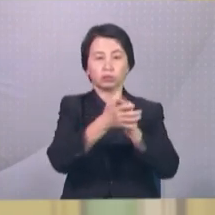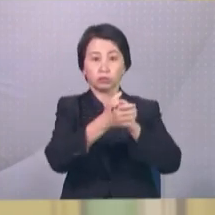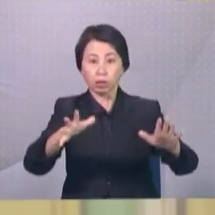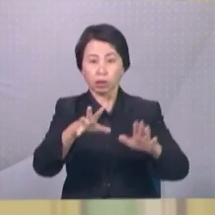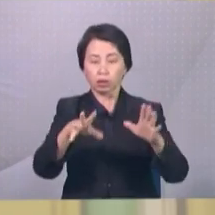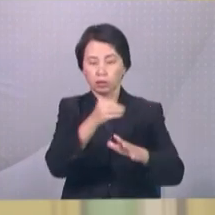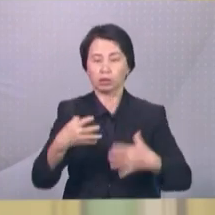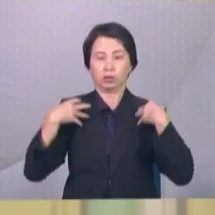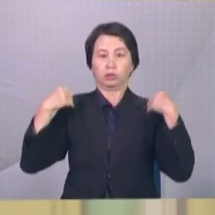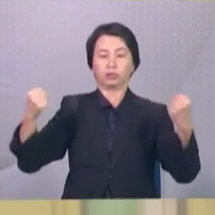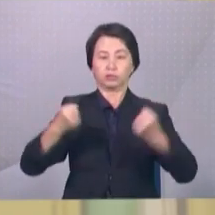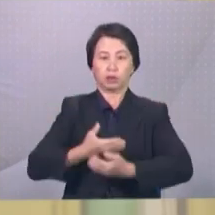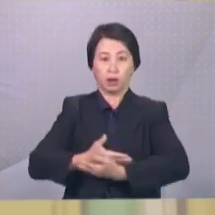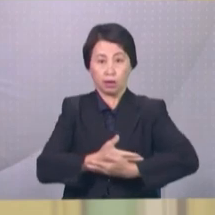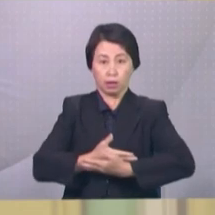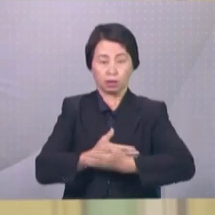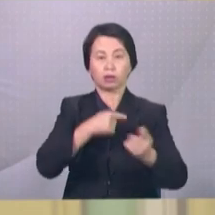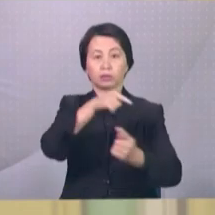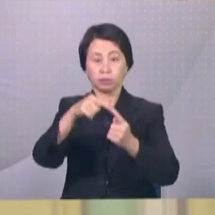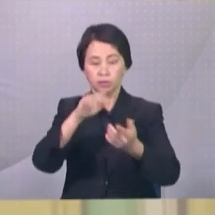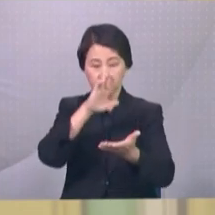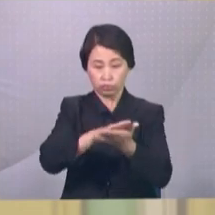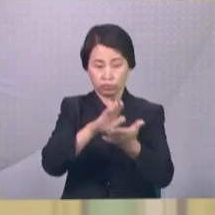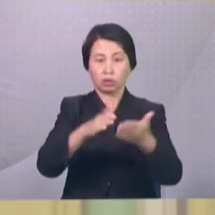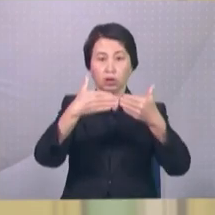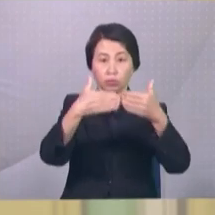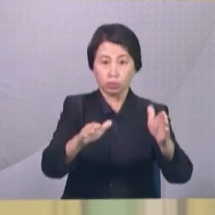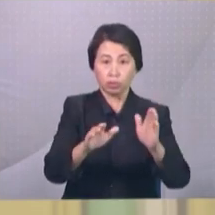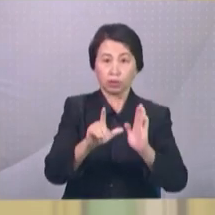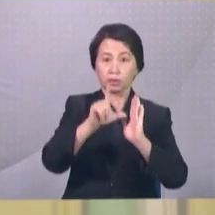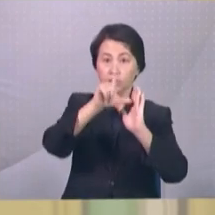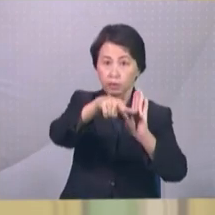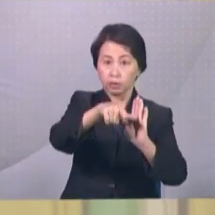dan kesihatan anak-anak apabila sekolah dibuka semula.